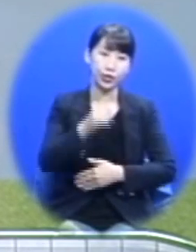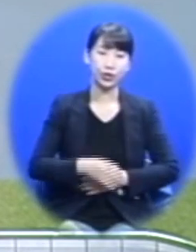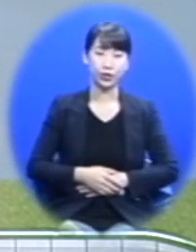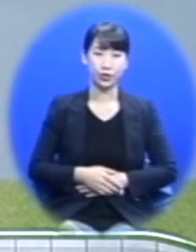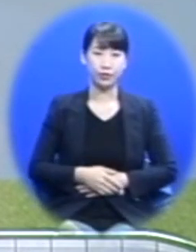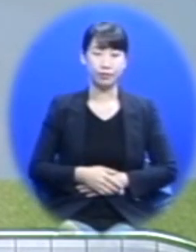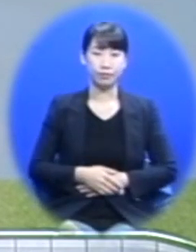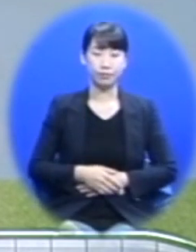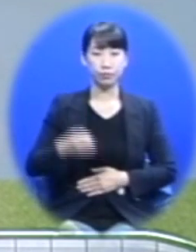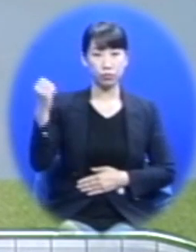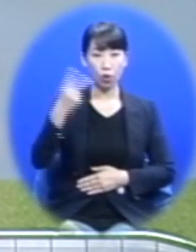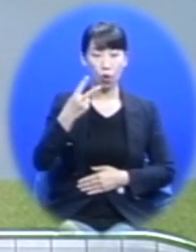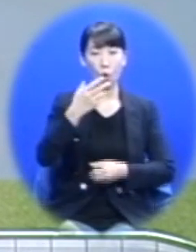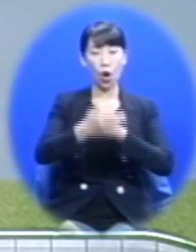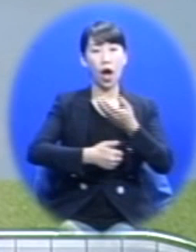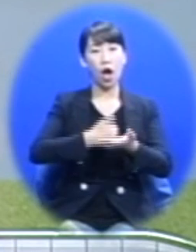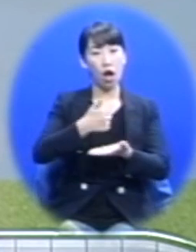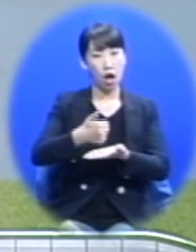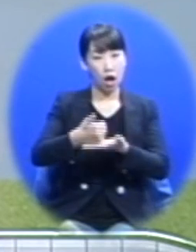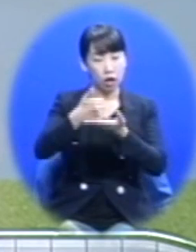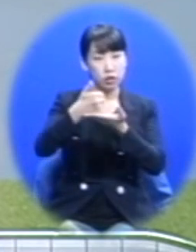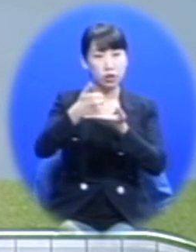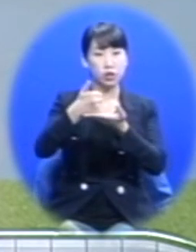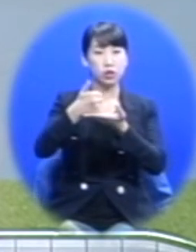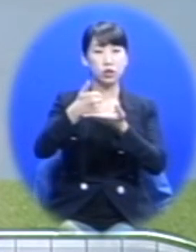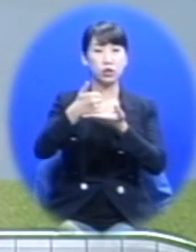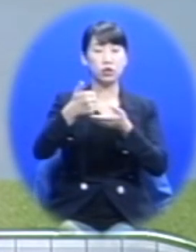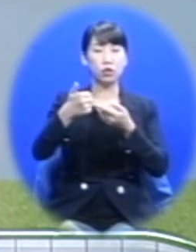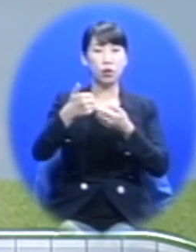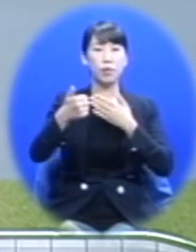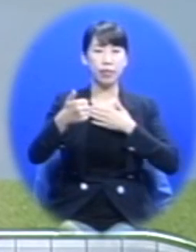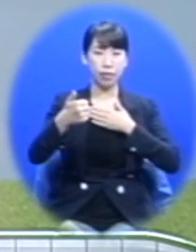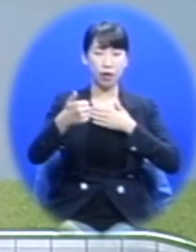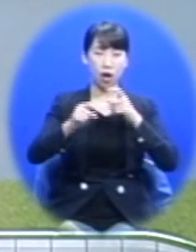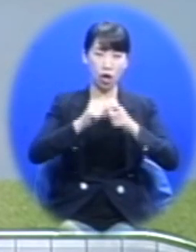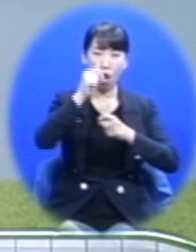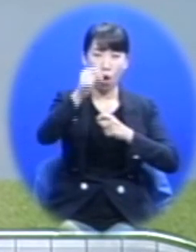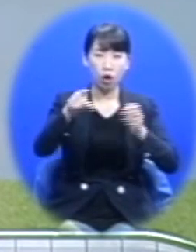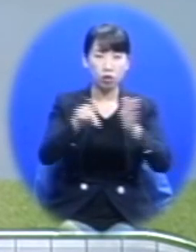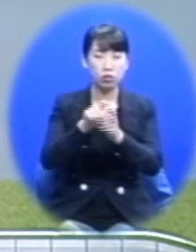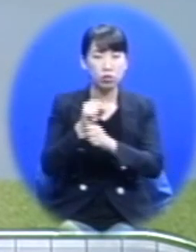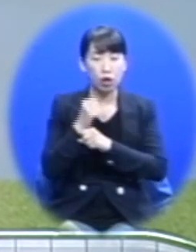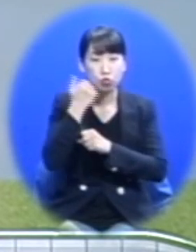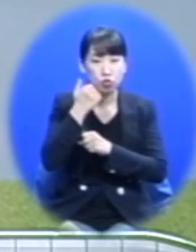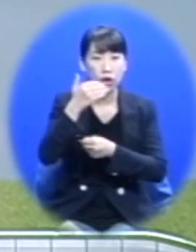그리고 하나님이시다. 내가 영원히 붙들 분은